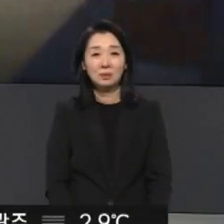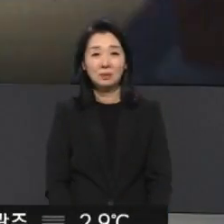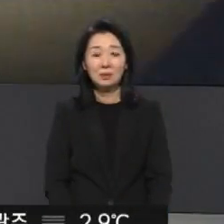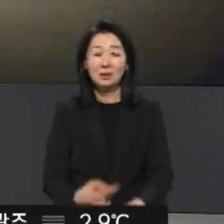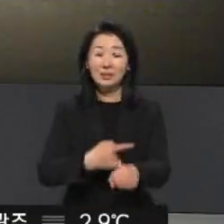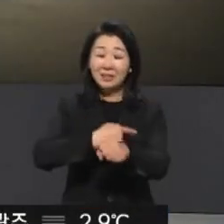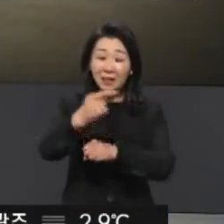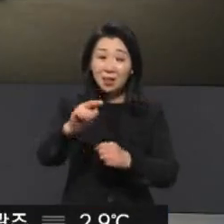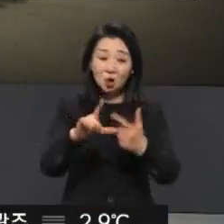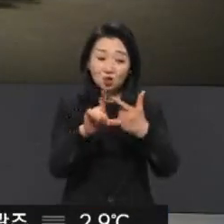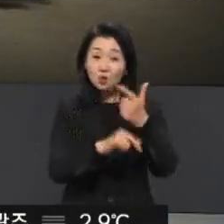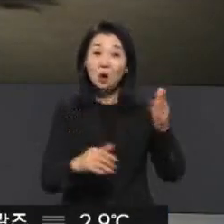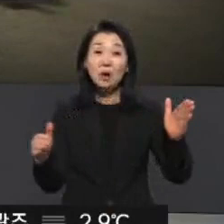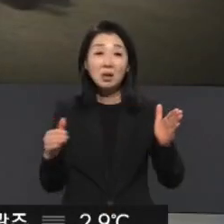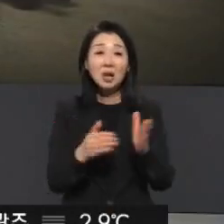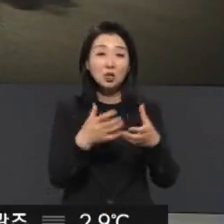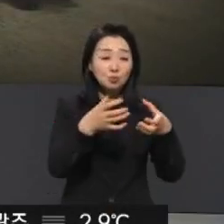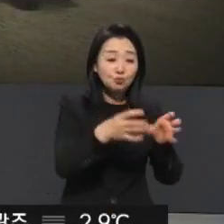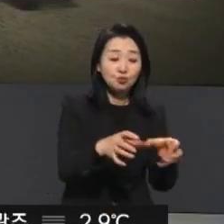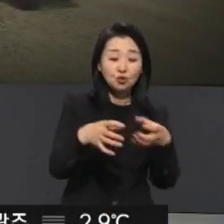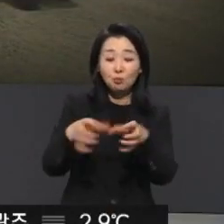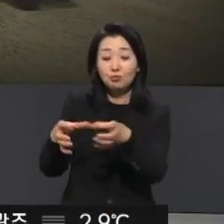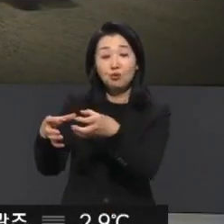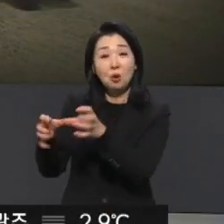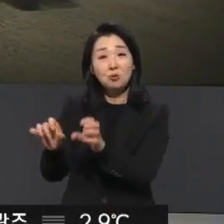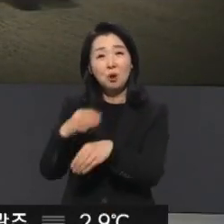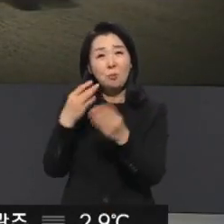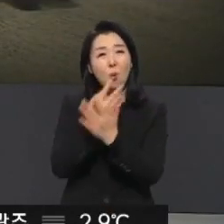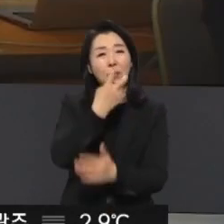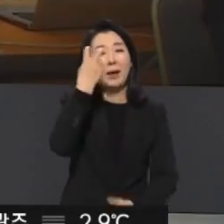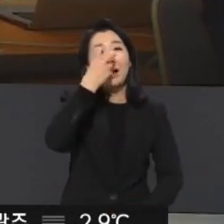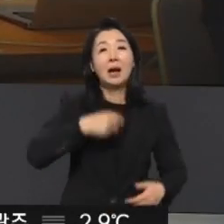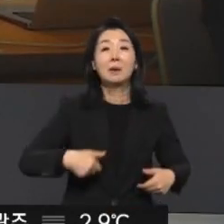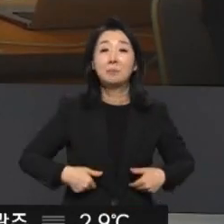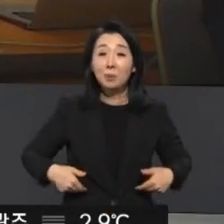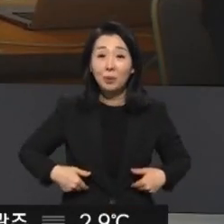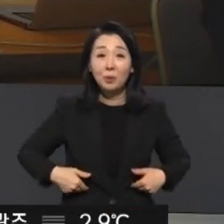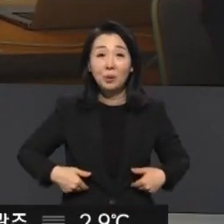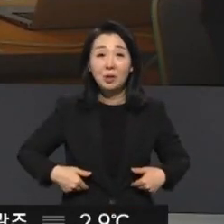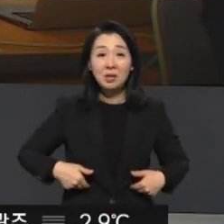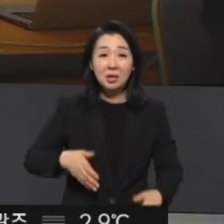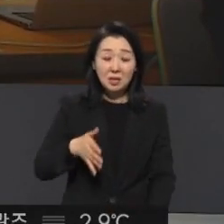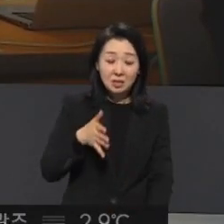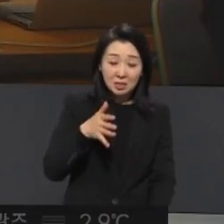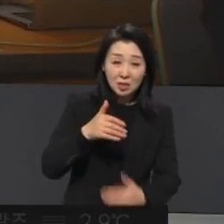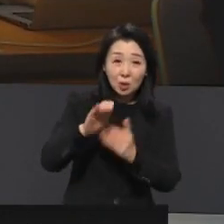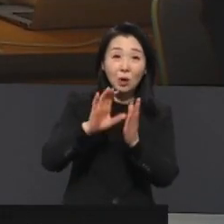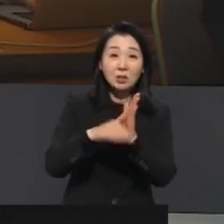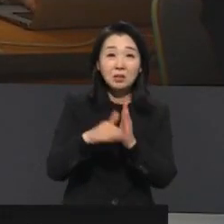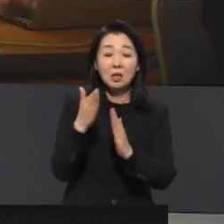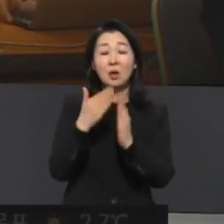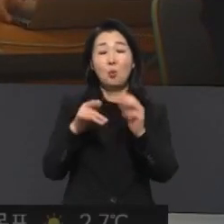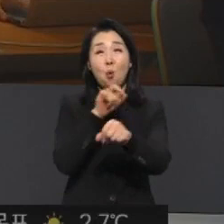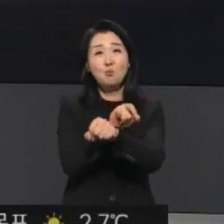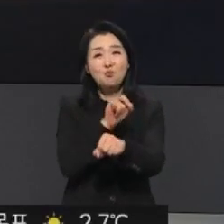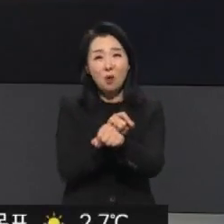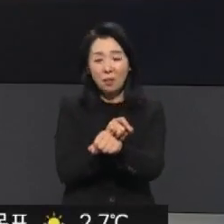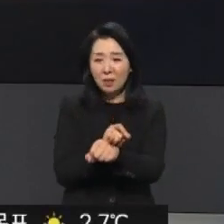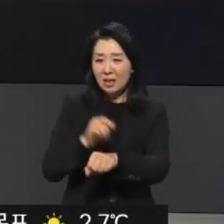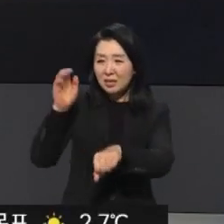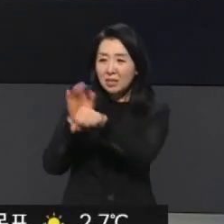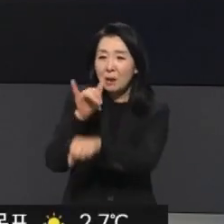내년 상반기까지 부처별로 전면 자체 감사를 실시할 계획입니다. 이 과정에서 공무원의 부적절한